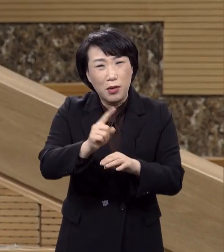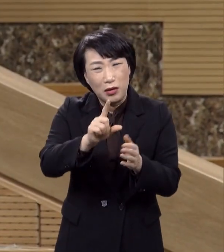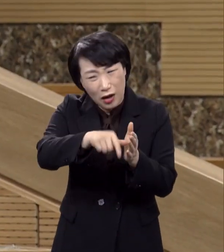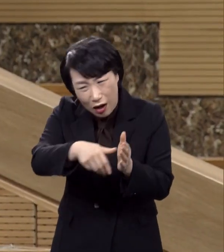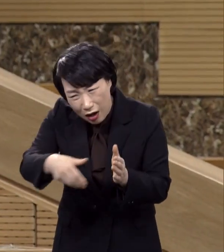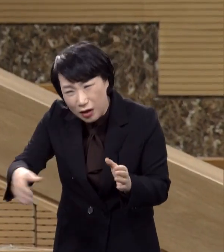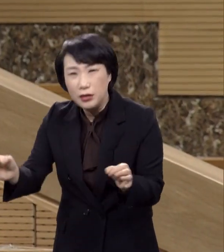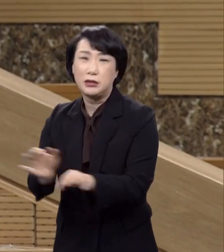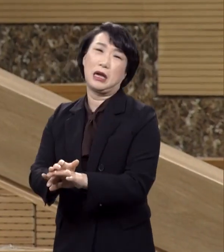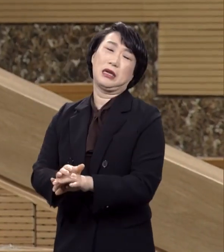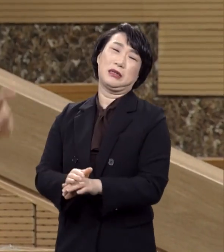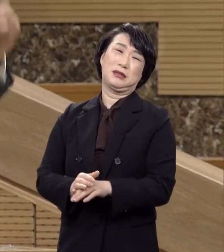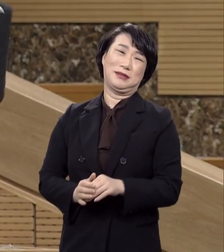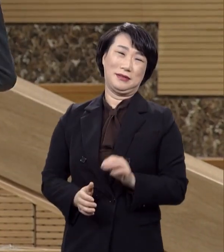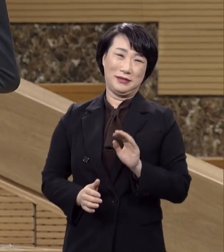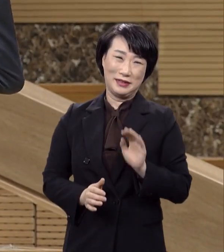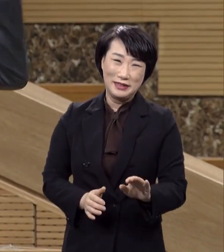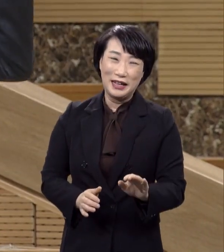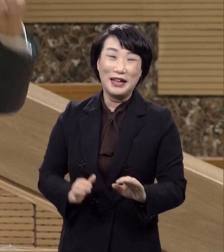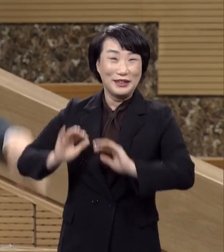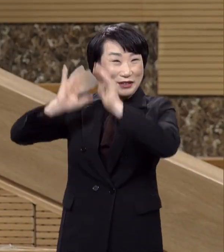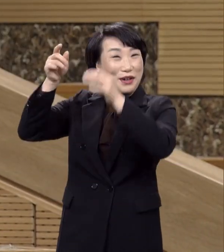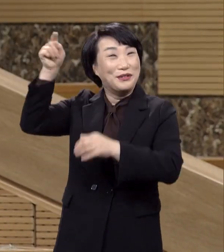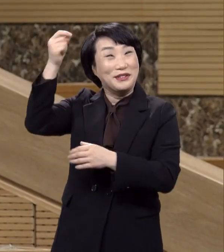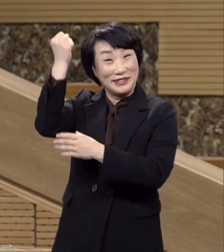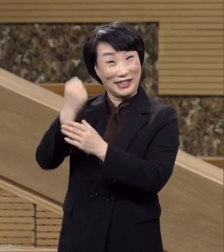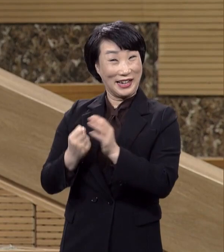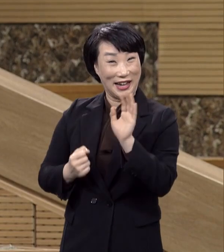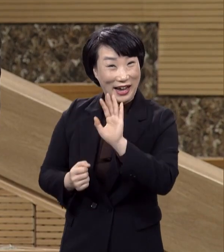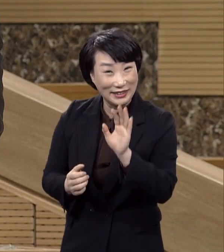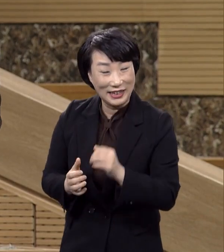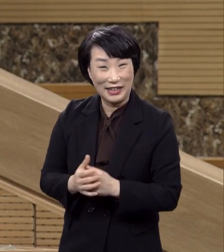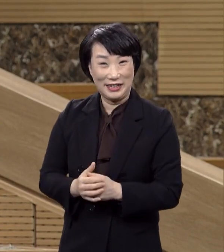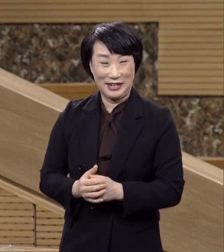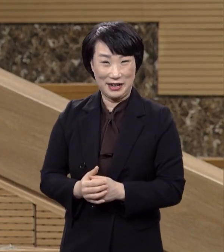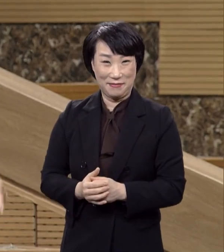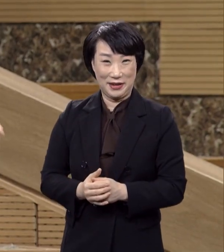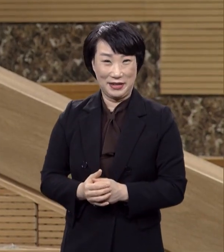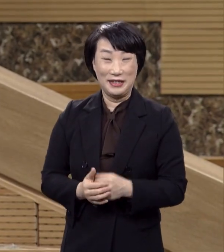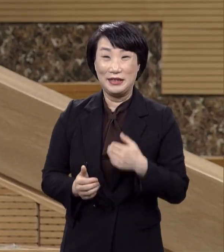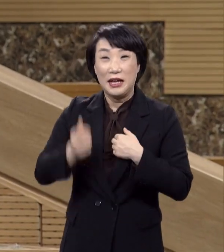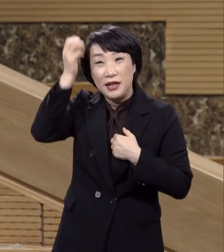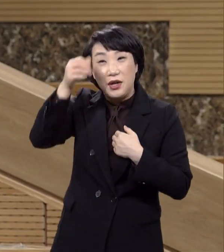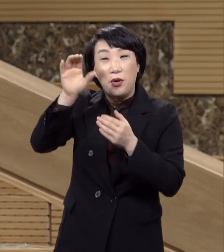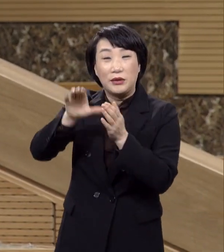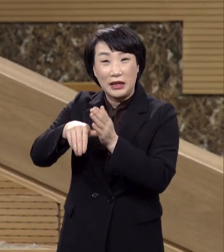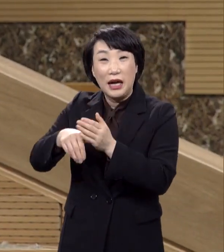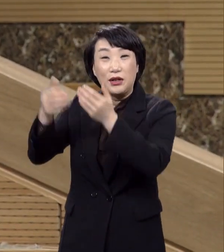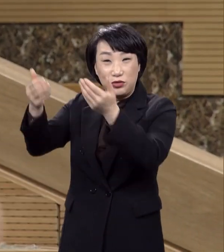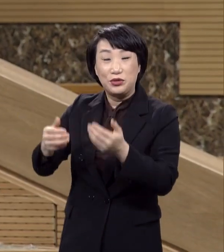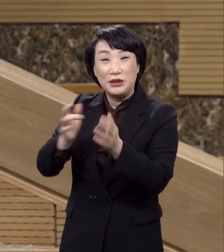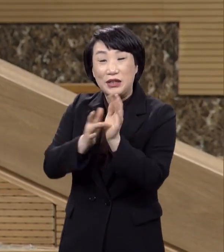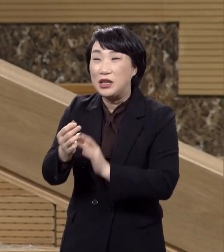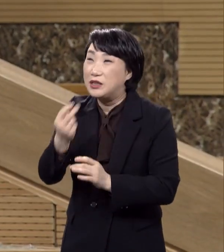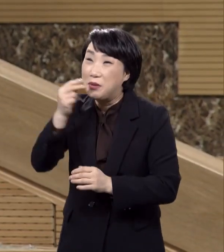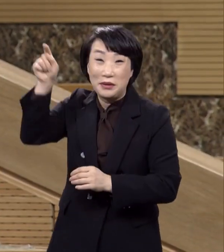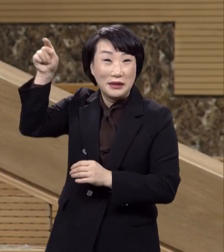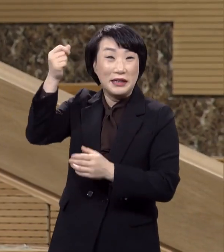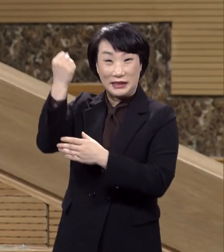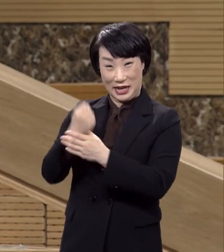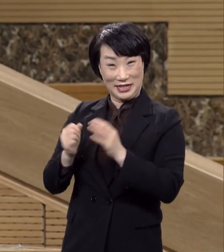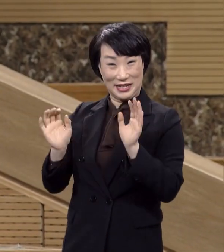낡아져 없어지는 거요. 그러나 천국은 낡아지지 않습니다. 내 영혼에게 준 예수의 생명은